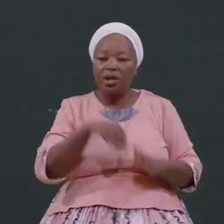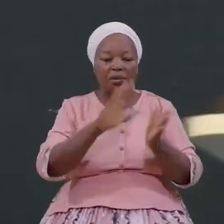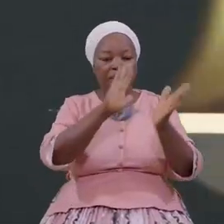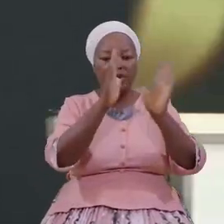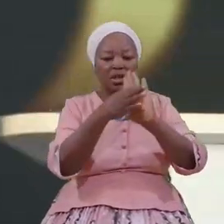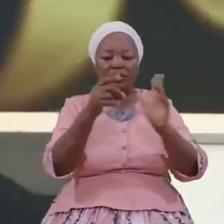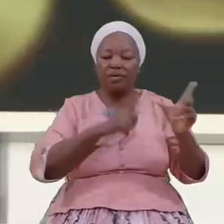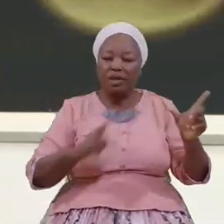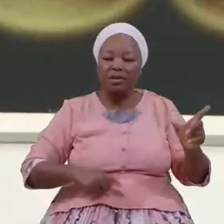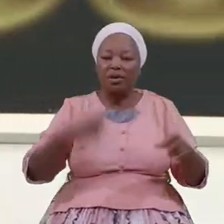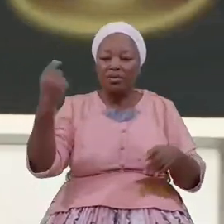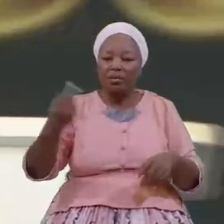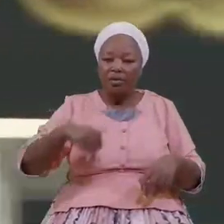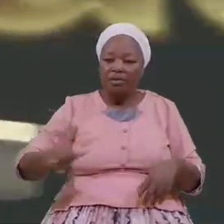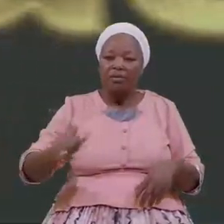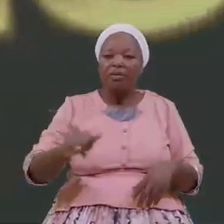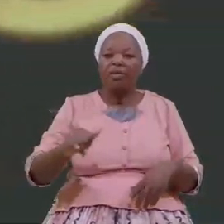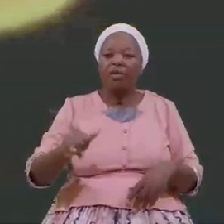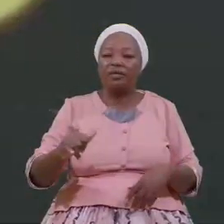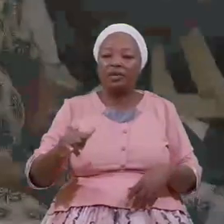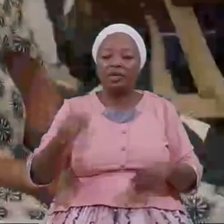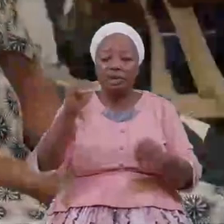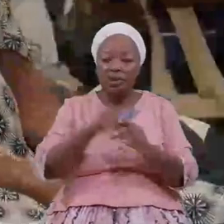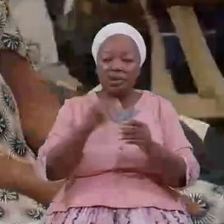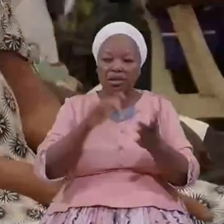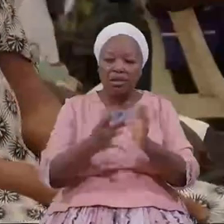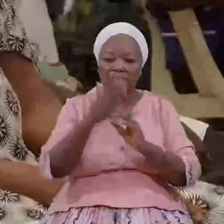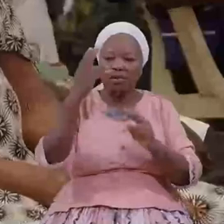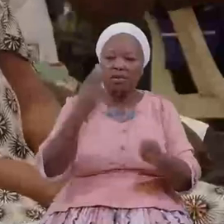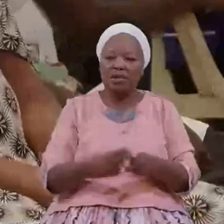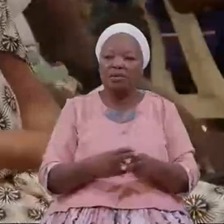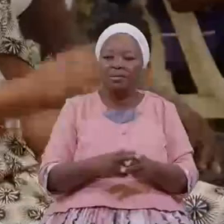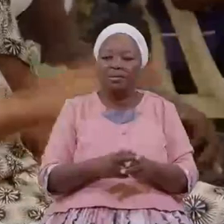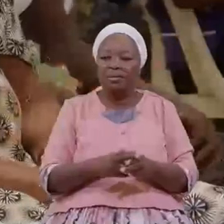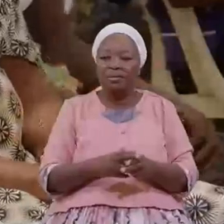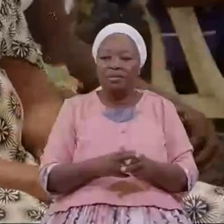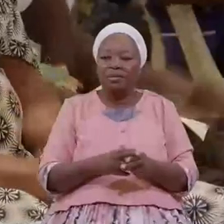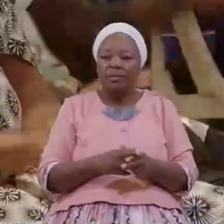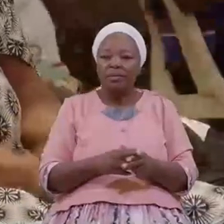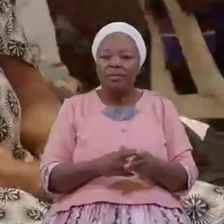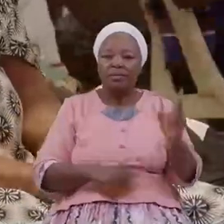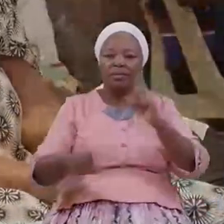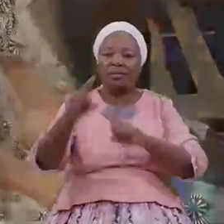du Seigneur. Et à tout jamais, au sein des siècles, au nom de Jésus-Christ. Je serai